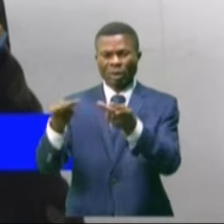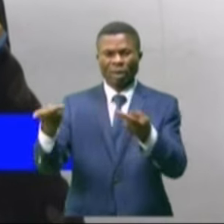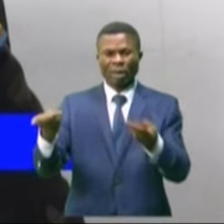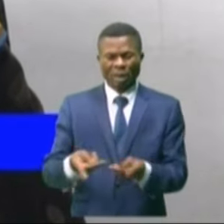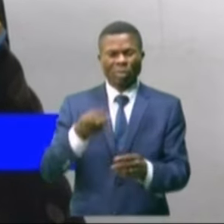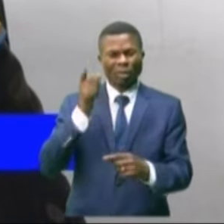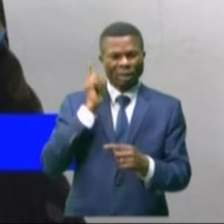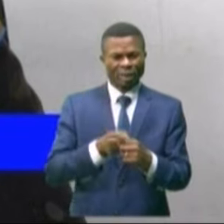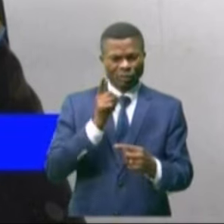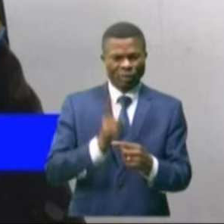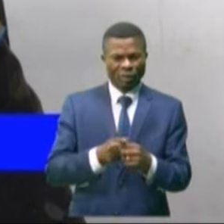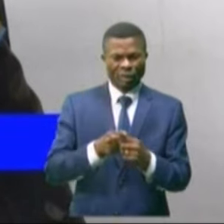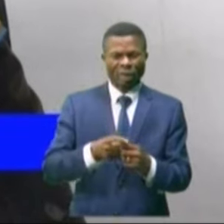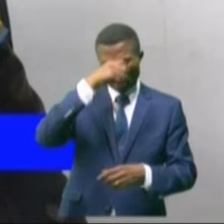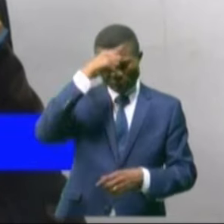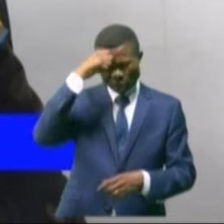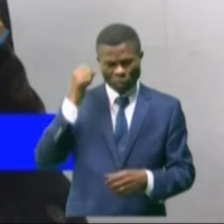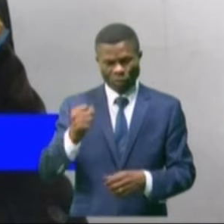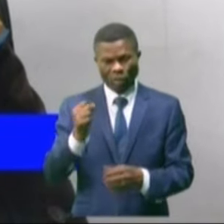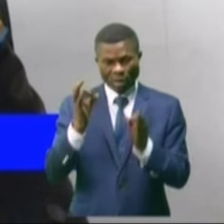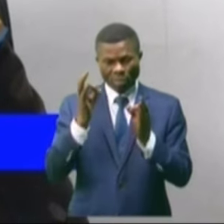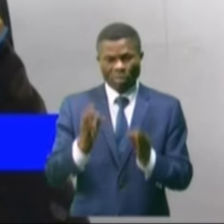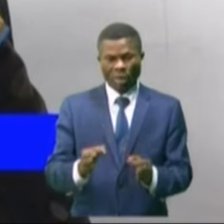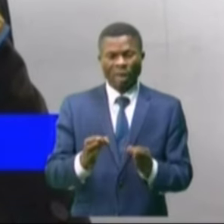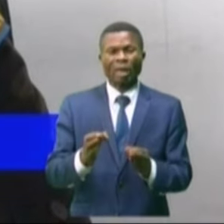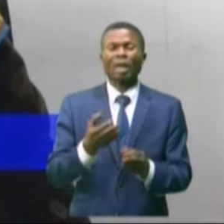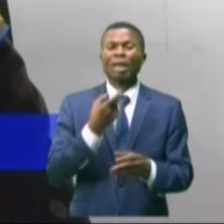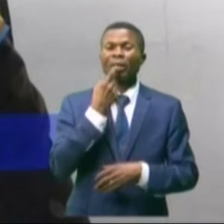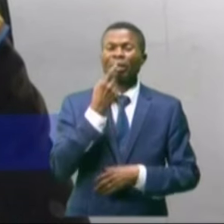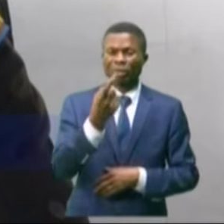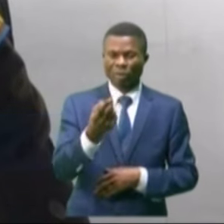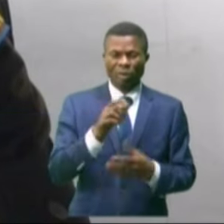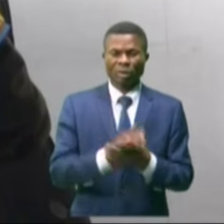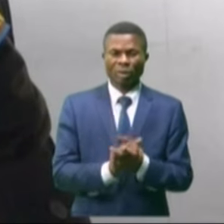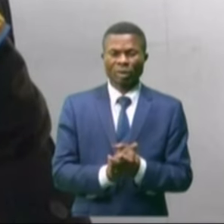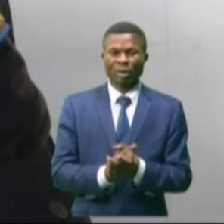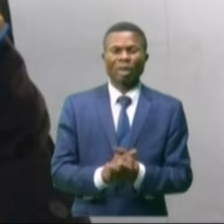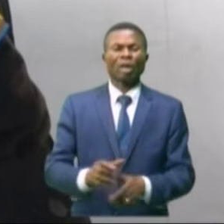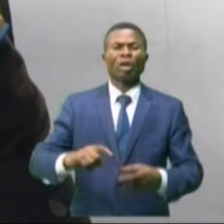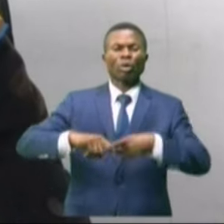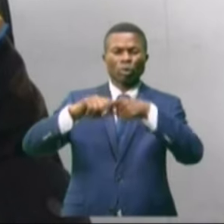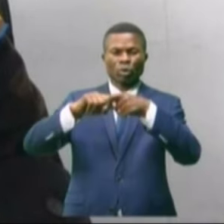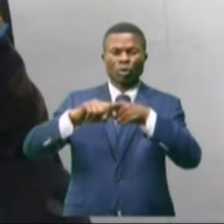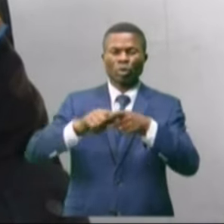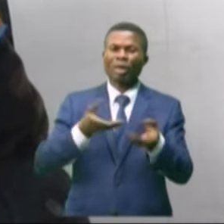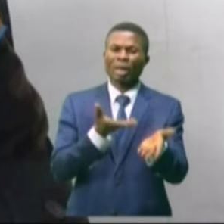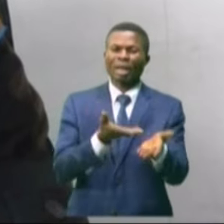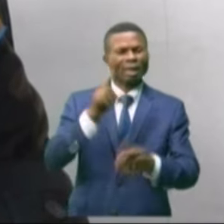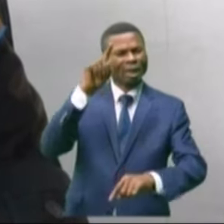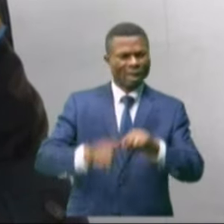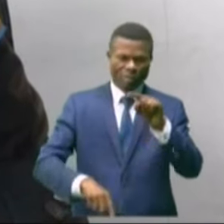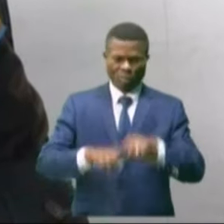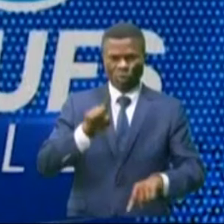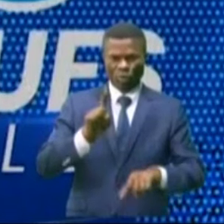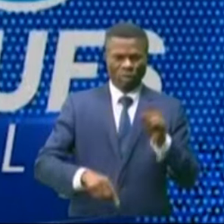atroces, en les privant ainsi l'accès à l'aide humanitaire.